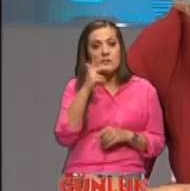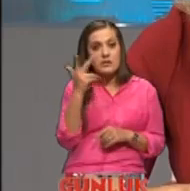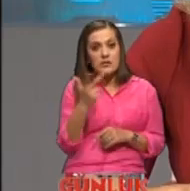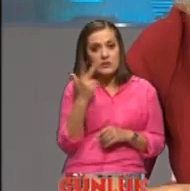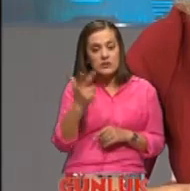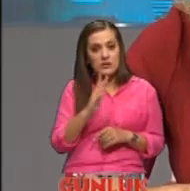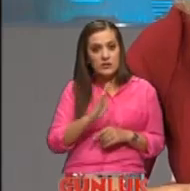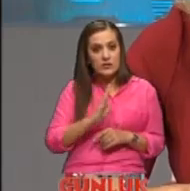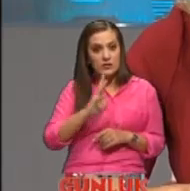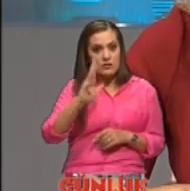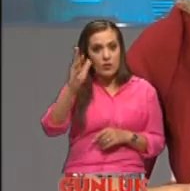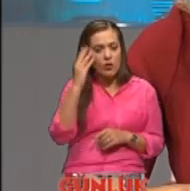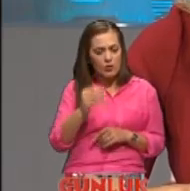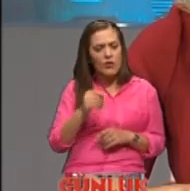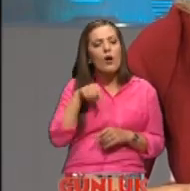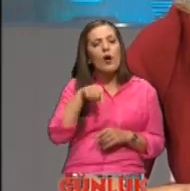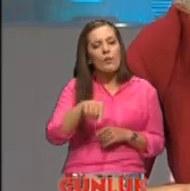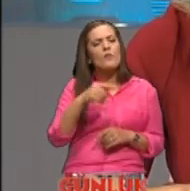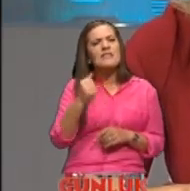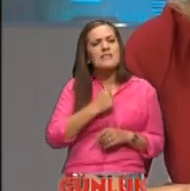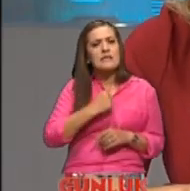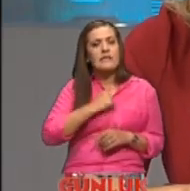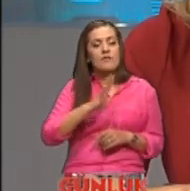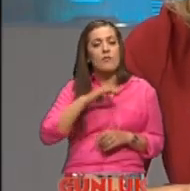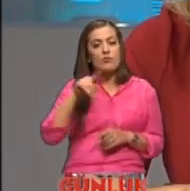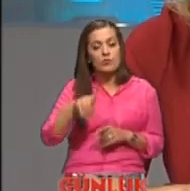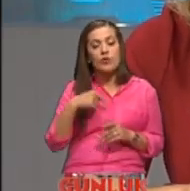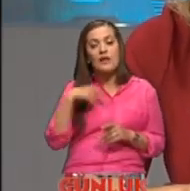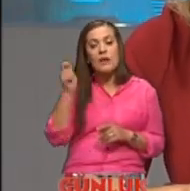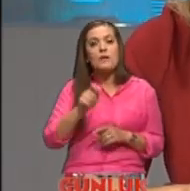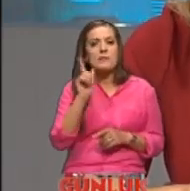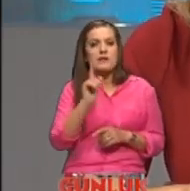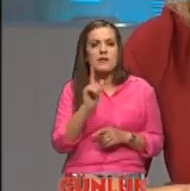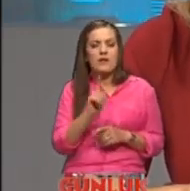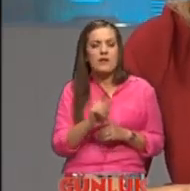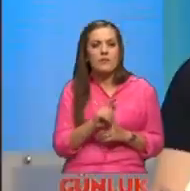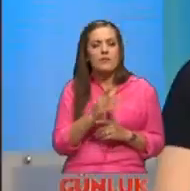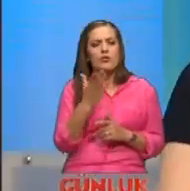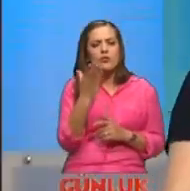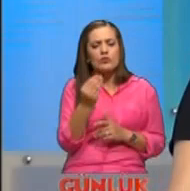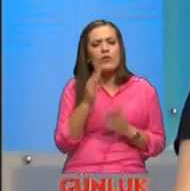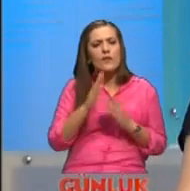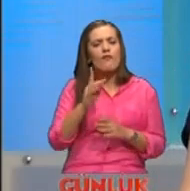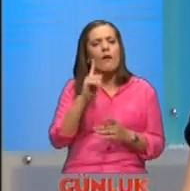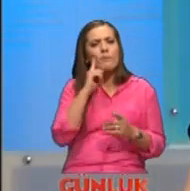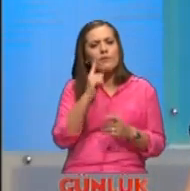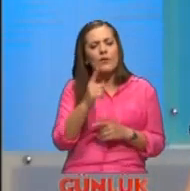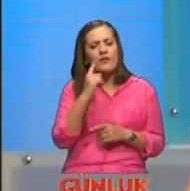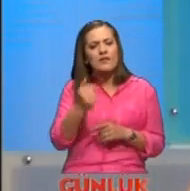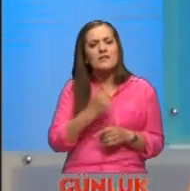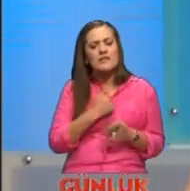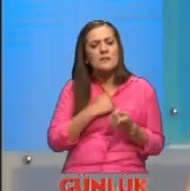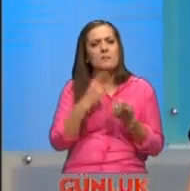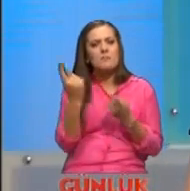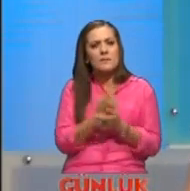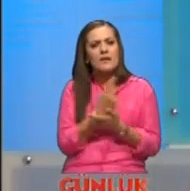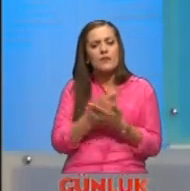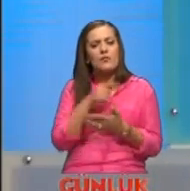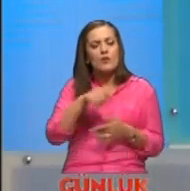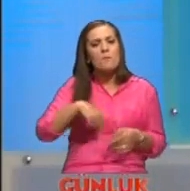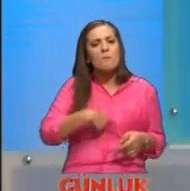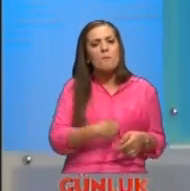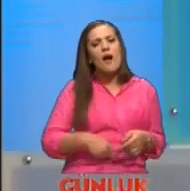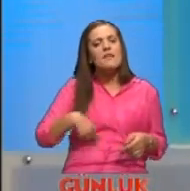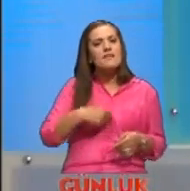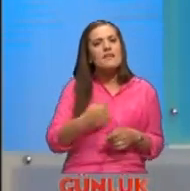şiddeti artıyorsa mutlaka bir sıkıntısı vardır ve bunun karşılanması gerekiyor. Pek çok sık görülen sıkıntılardan biri de hani bu